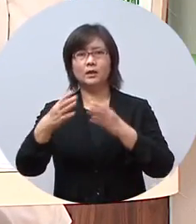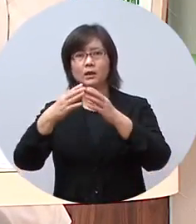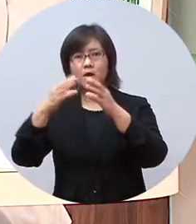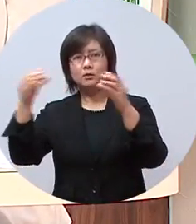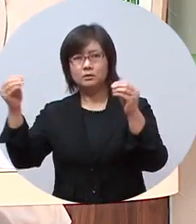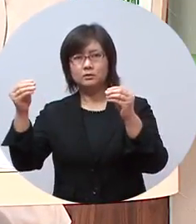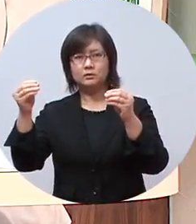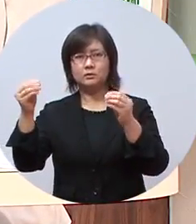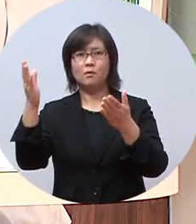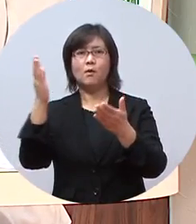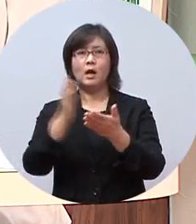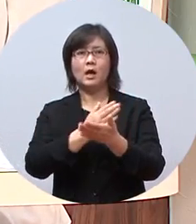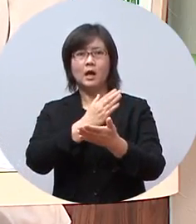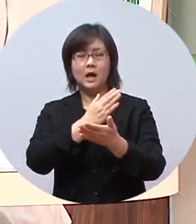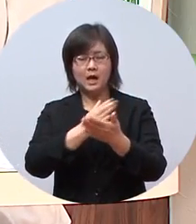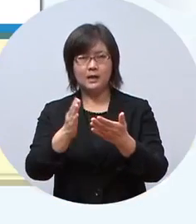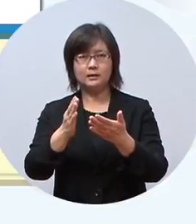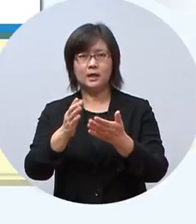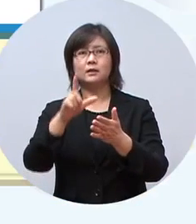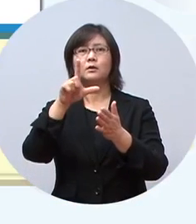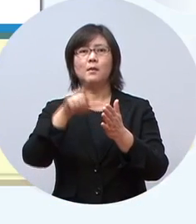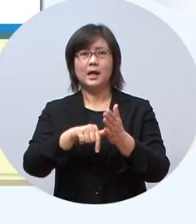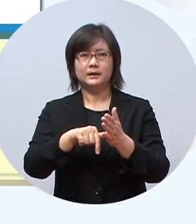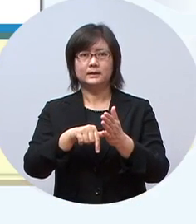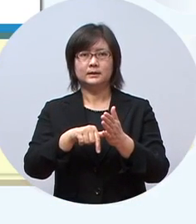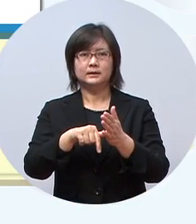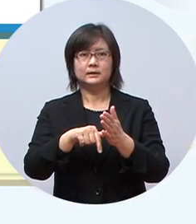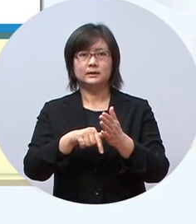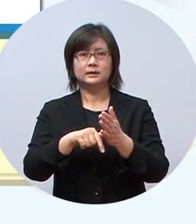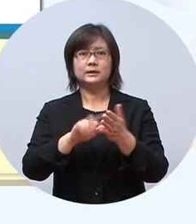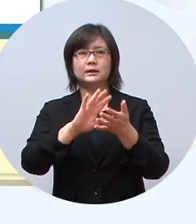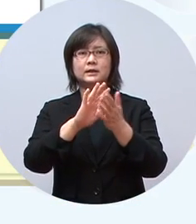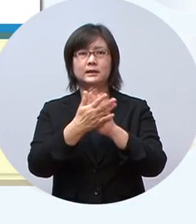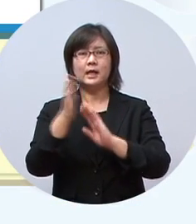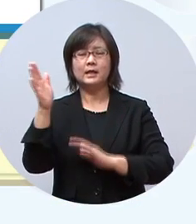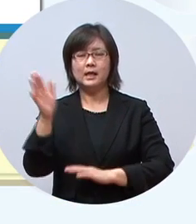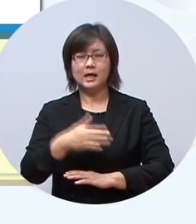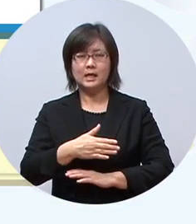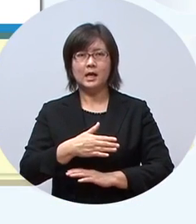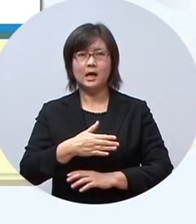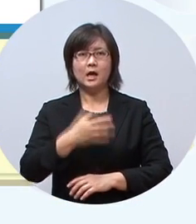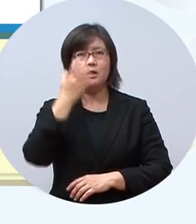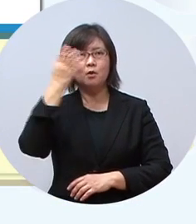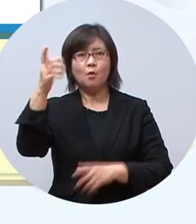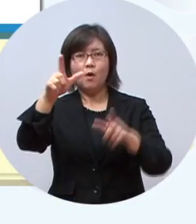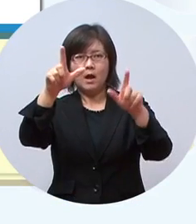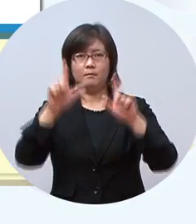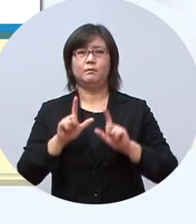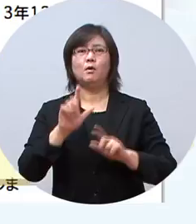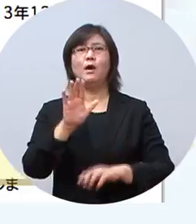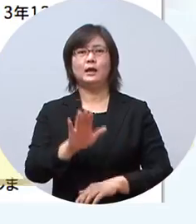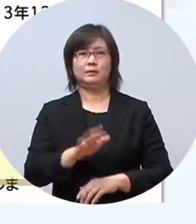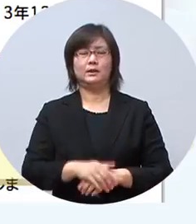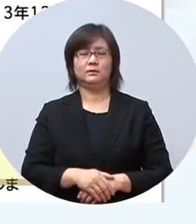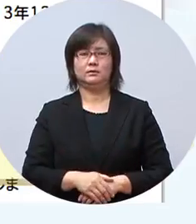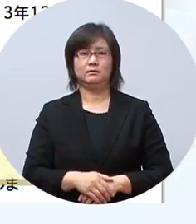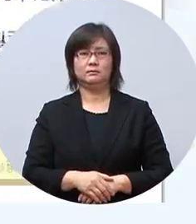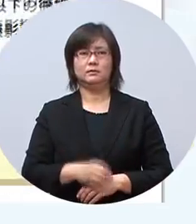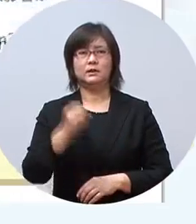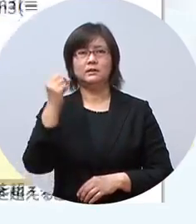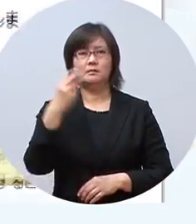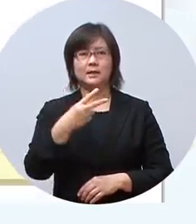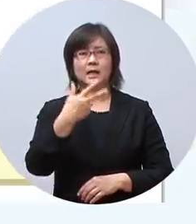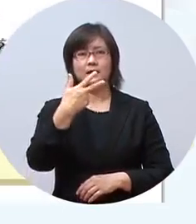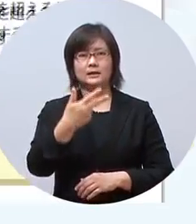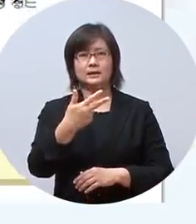値を超えると判断された場合、神奈川県から高濃度予報が発表されます。また市ホームページ